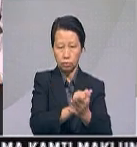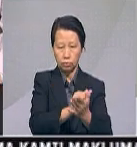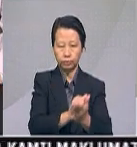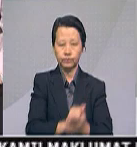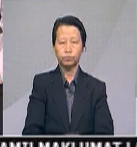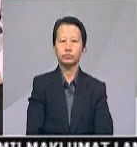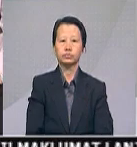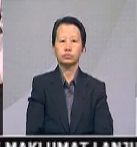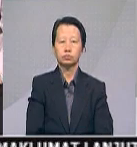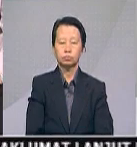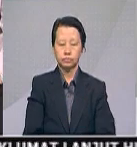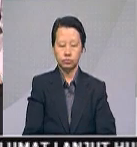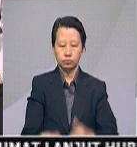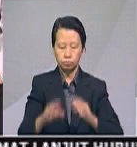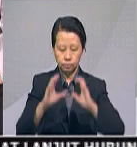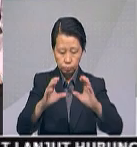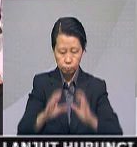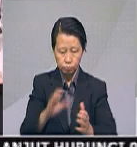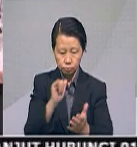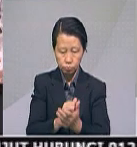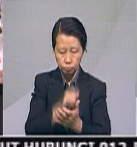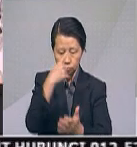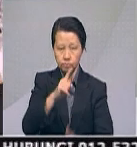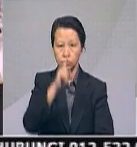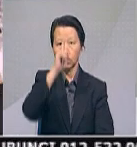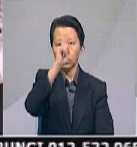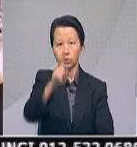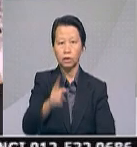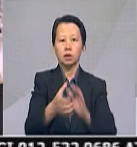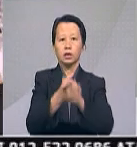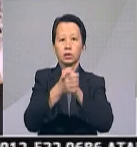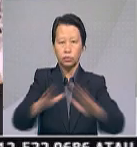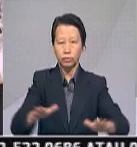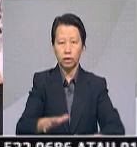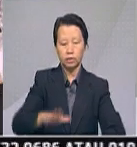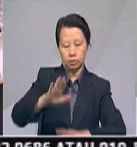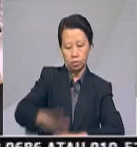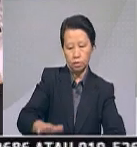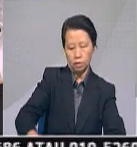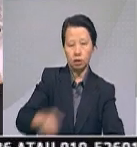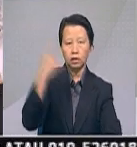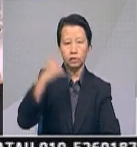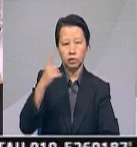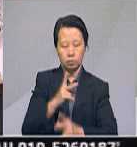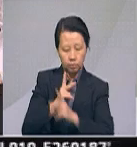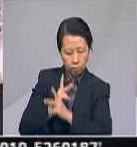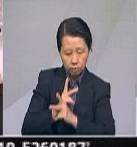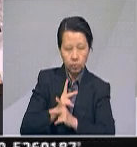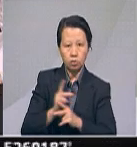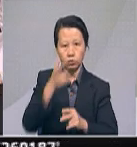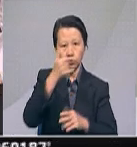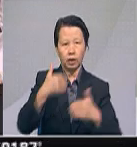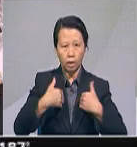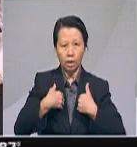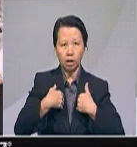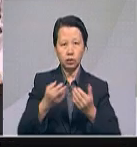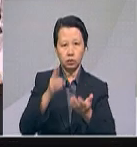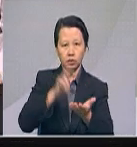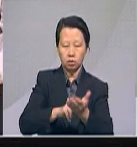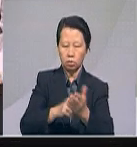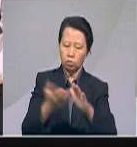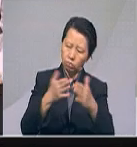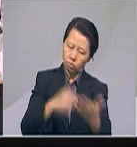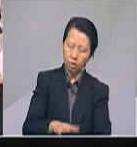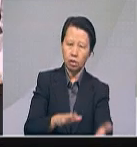Jelas beliau, langkah berkenaan adalah bagi memastikan keselamatan kanak-kanak sentiasa terjamin kerana terdapat rekod